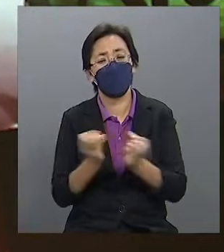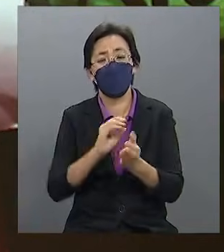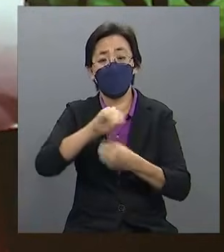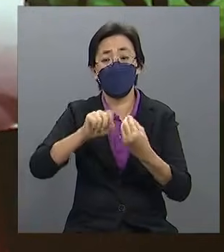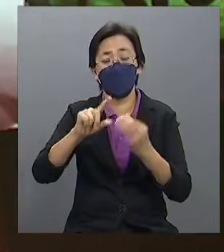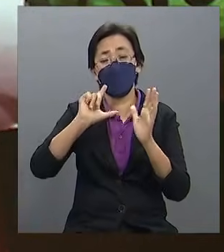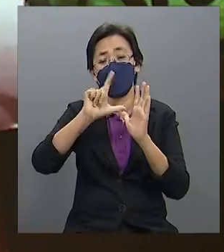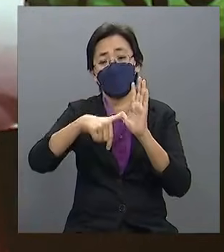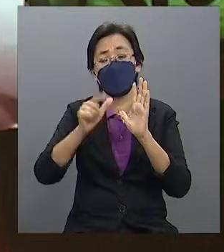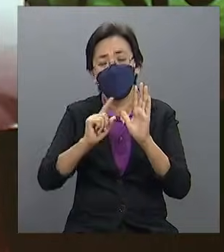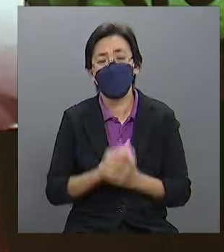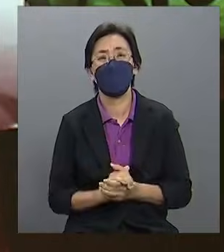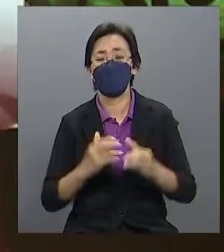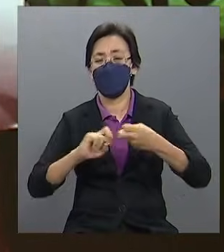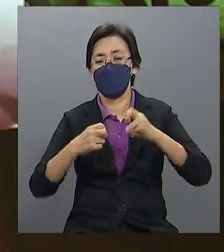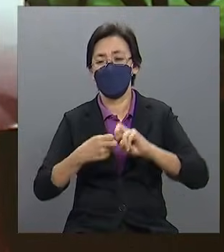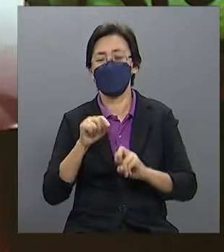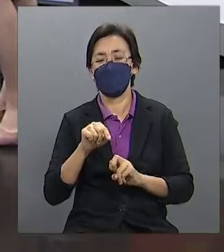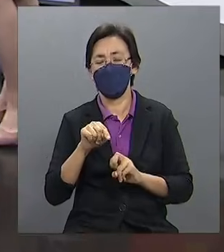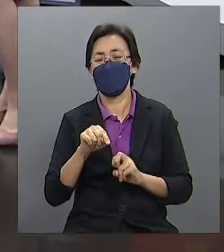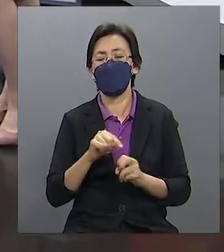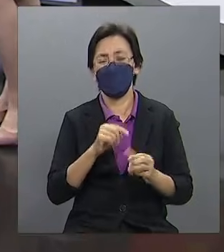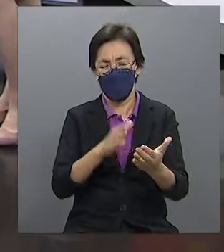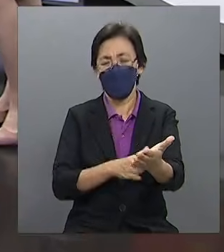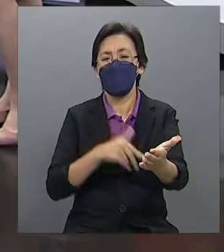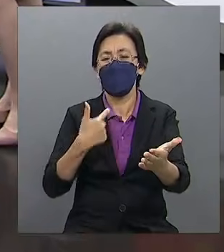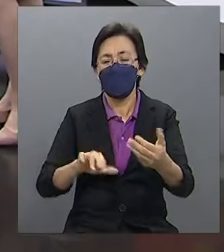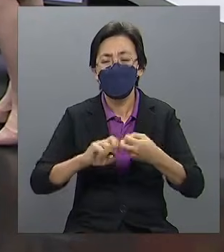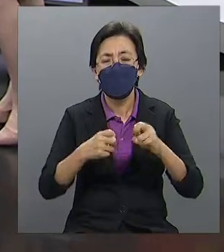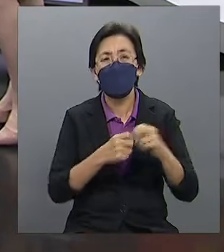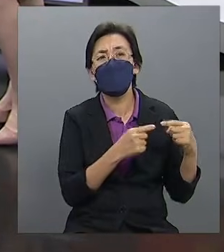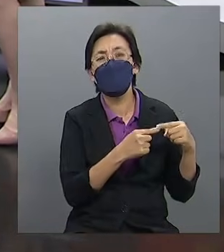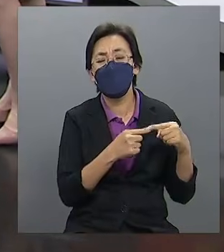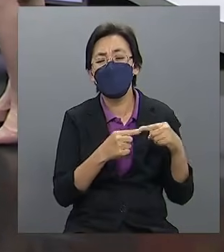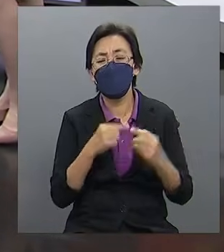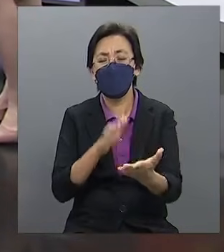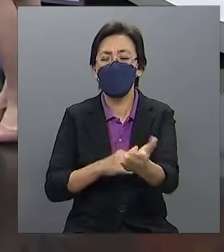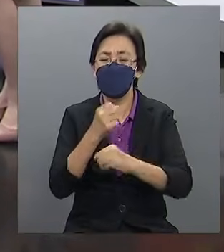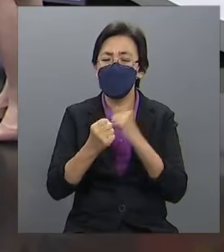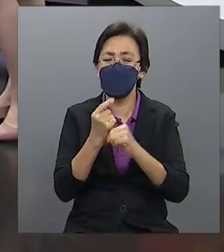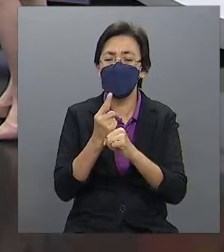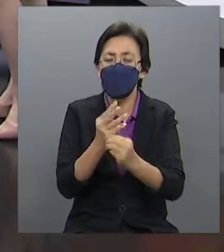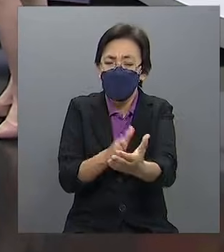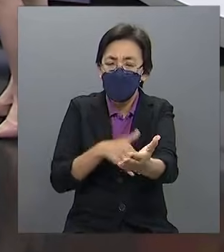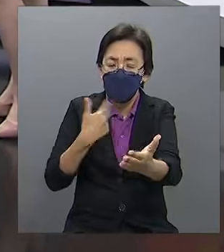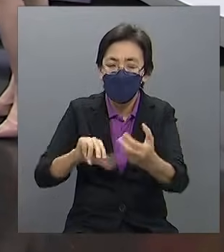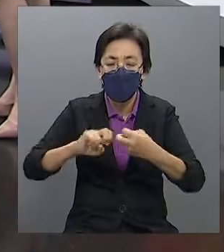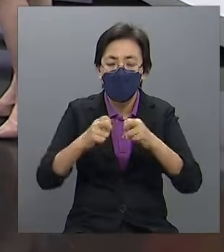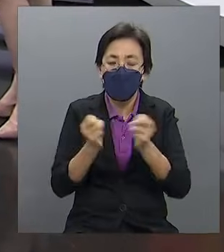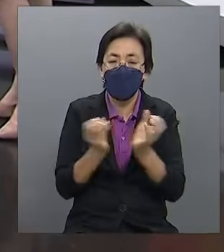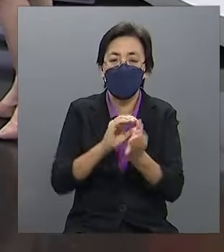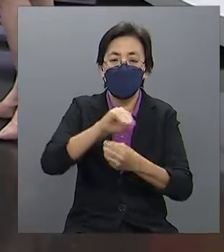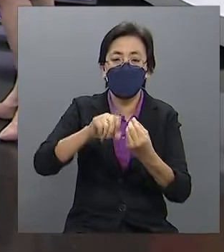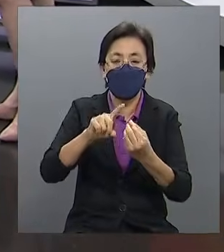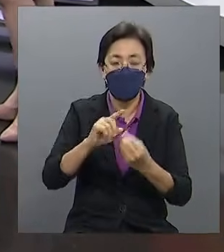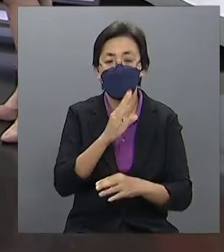ก็เป็นมาจากปัญหาที่หมักหมมแล้วก็สั่งสมมานานหลายปีของศรีลังกาเองซึ่งซ้ำเติมด้วยเรื่องของการบริหารจัด